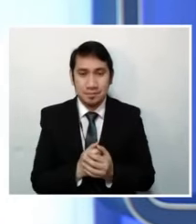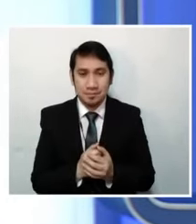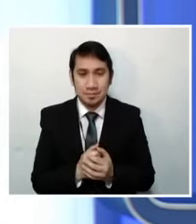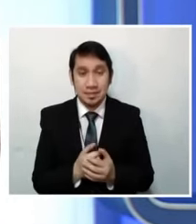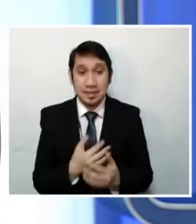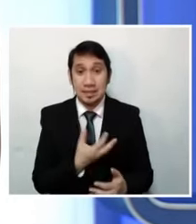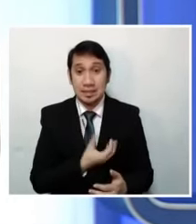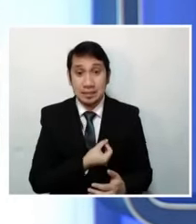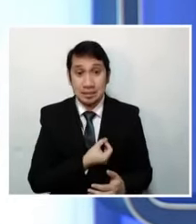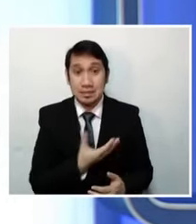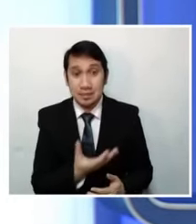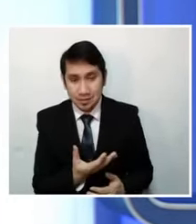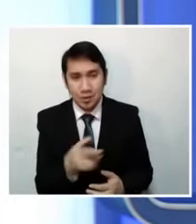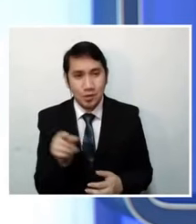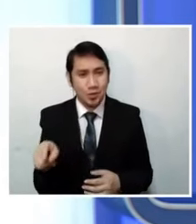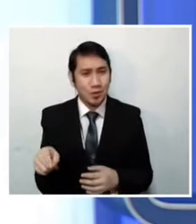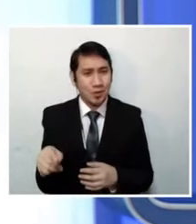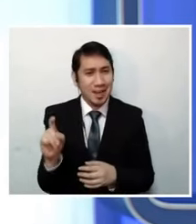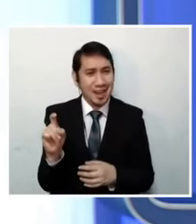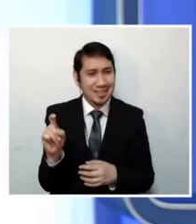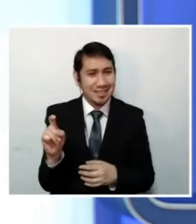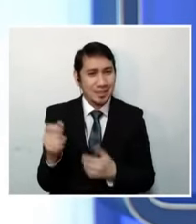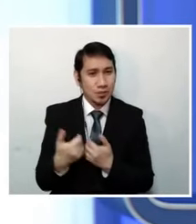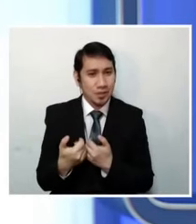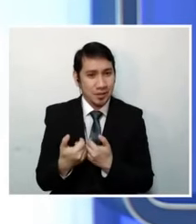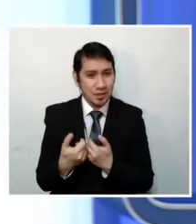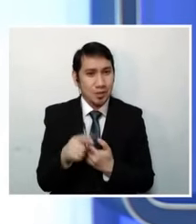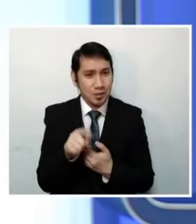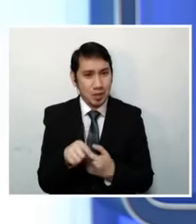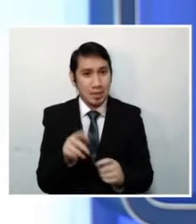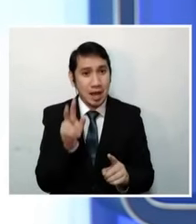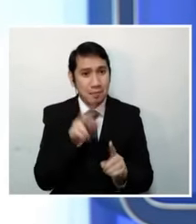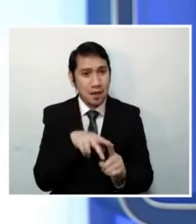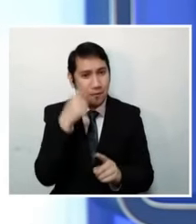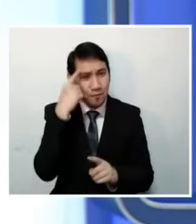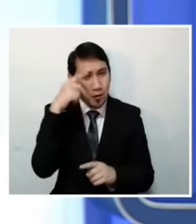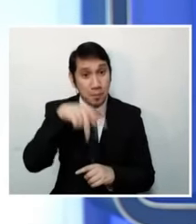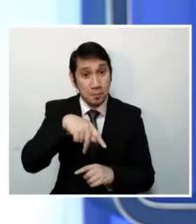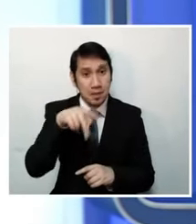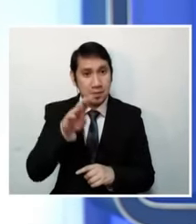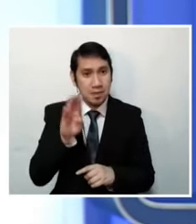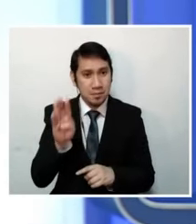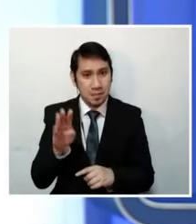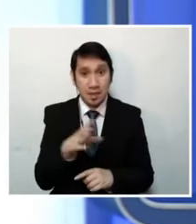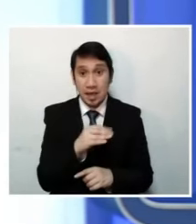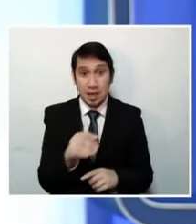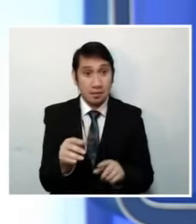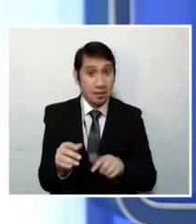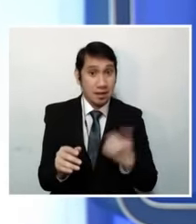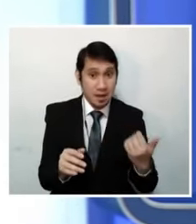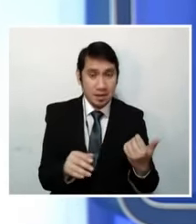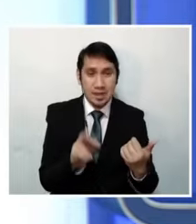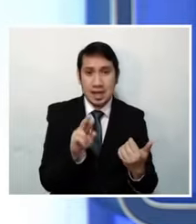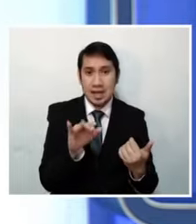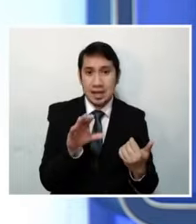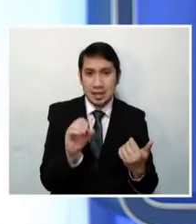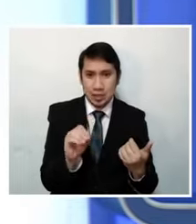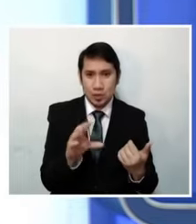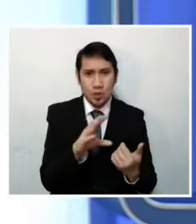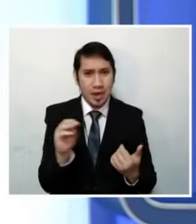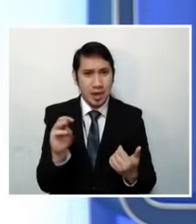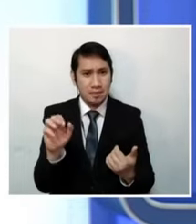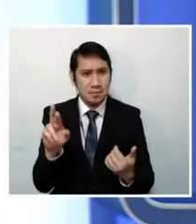ang ex ni Rabia Mateo ng mag-audition sa Pinoy Big Brother, habang nagpakilig naman si Rico Blanco at Maris